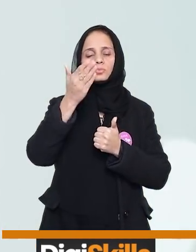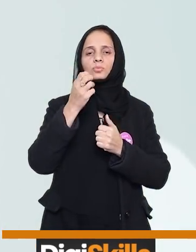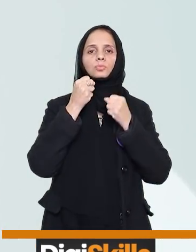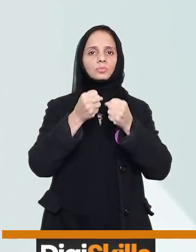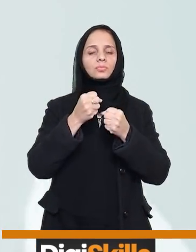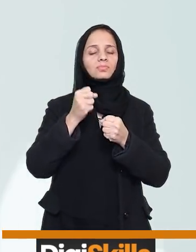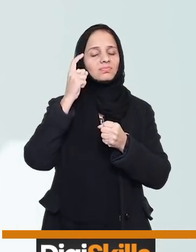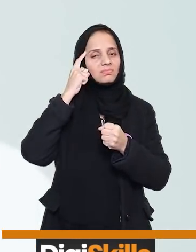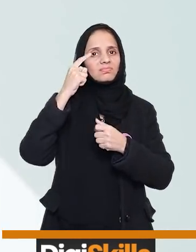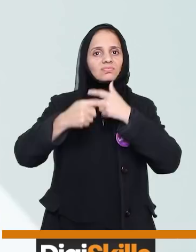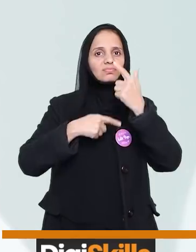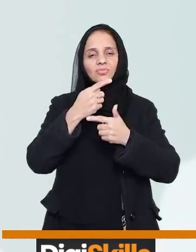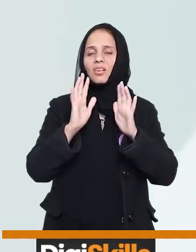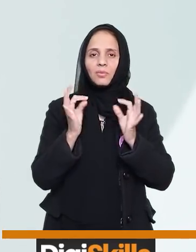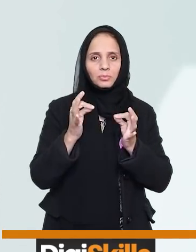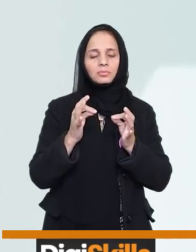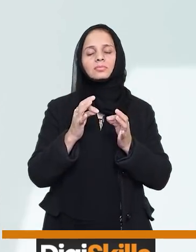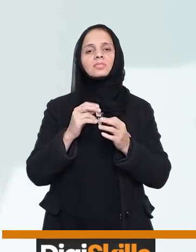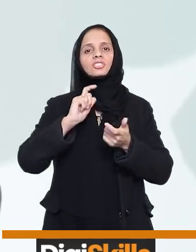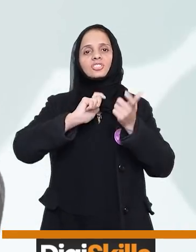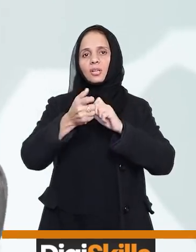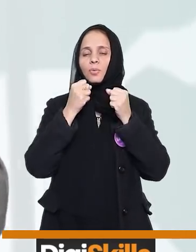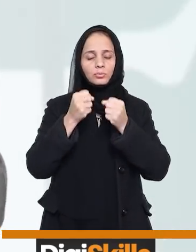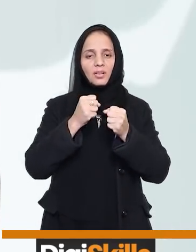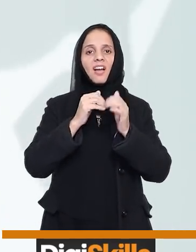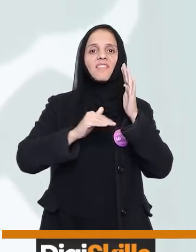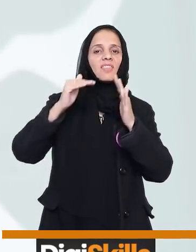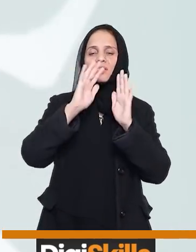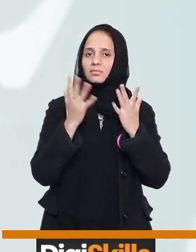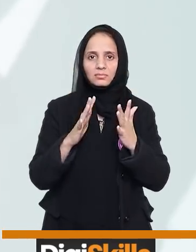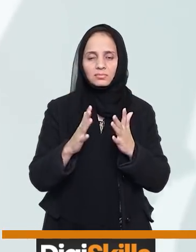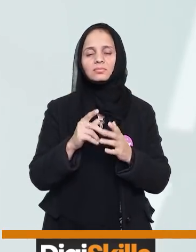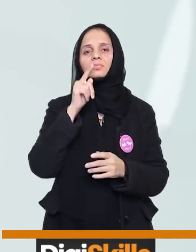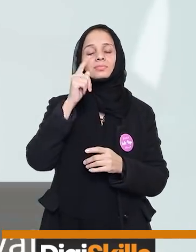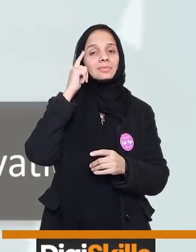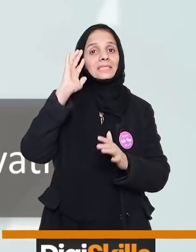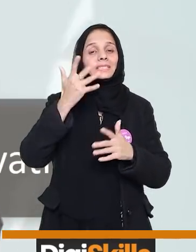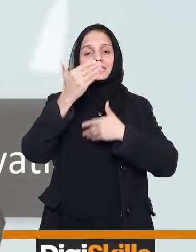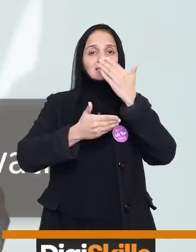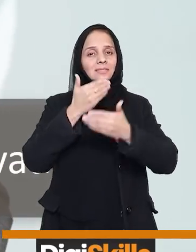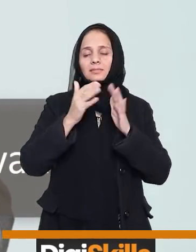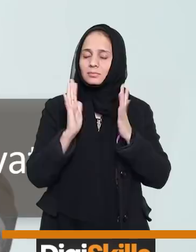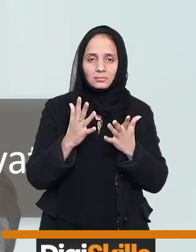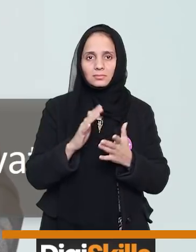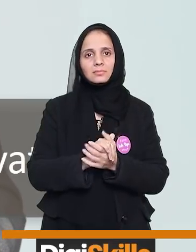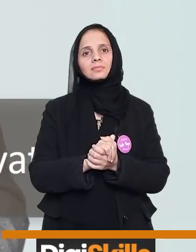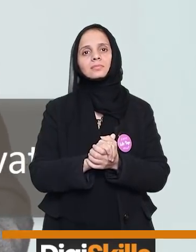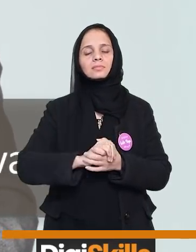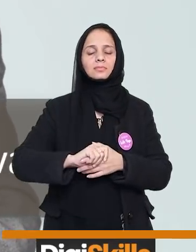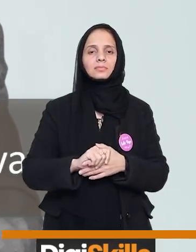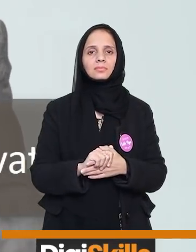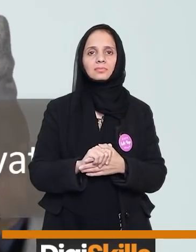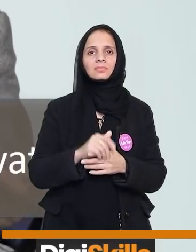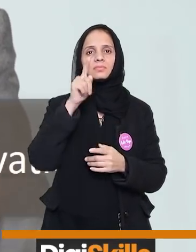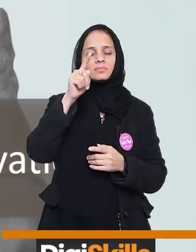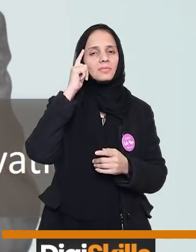کے چکروں میں ہیں اور اس میں ایولیوشن نہیں لا رہے, اس میں امپرومنٹ نہیں لا رہے اور اس میں انوویشن نہیں لا رہے, یہ تینوں باتیں بہت ضروری